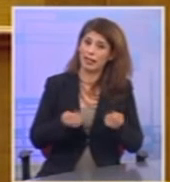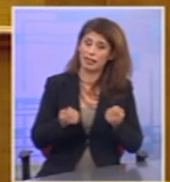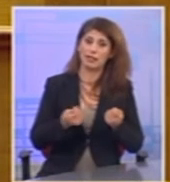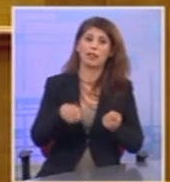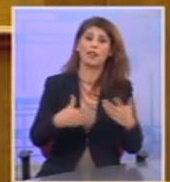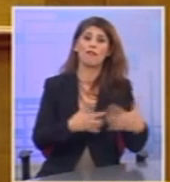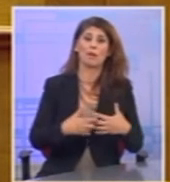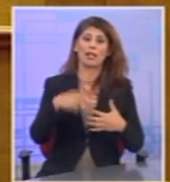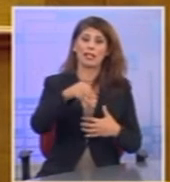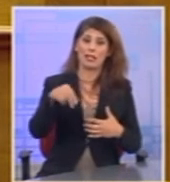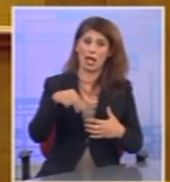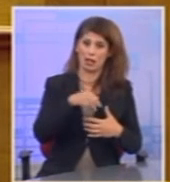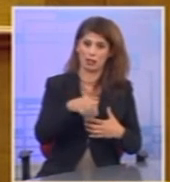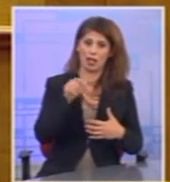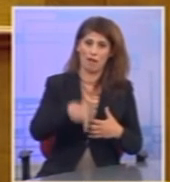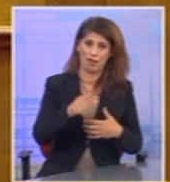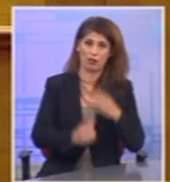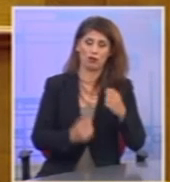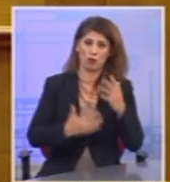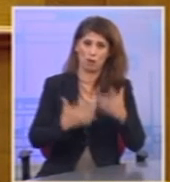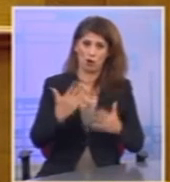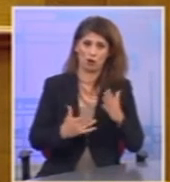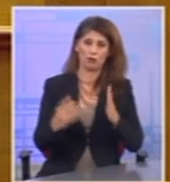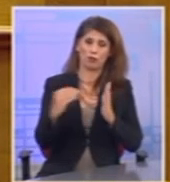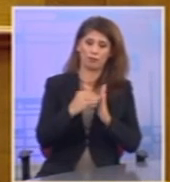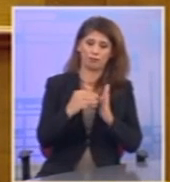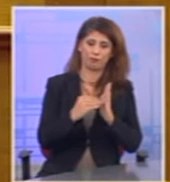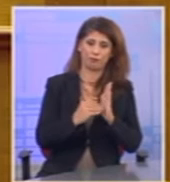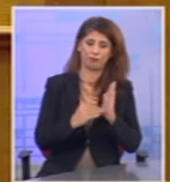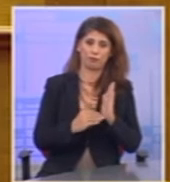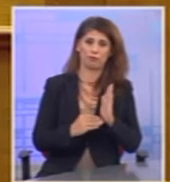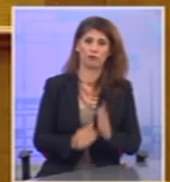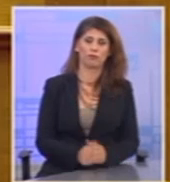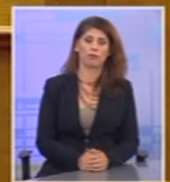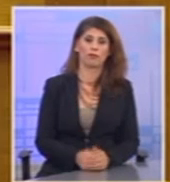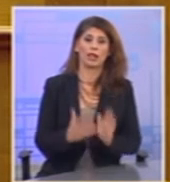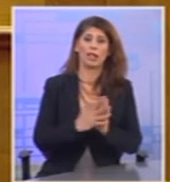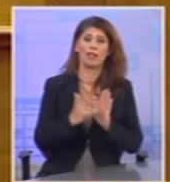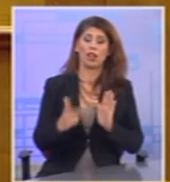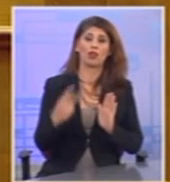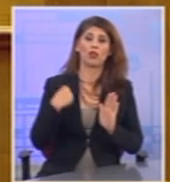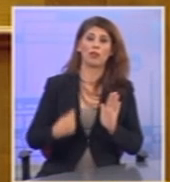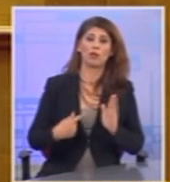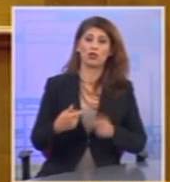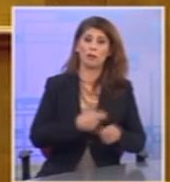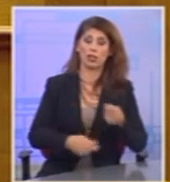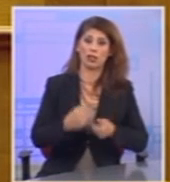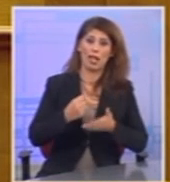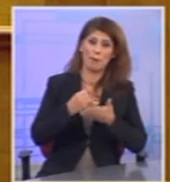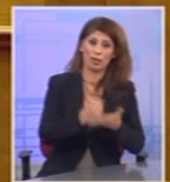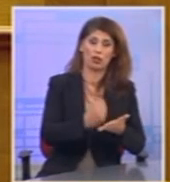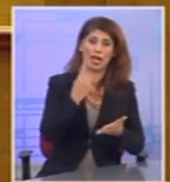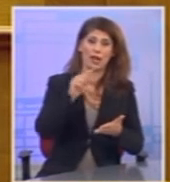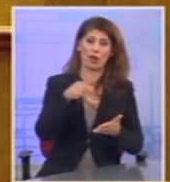φετινό προϋπολογισμό έχουν γραφεί για 18 δημόσιες επιχειρήσεις επιχορηγήσεις